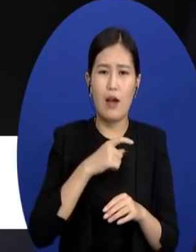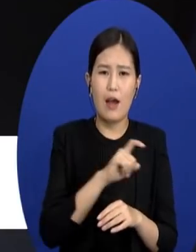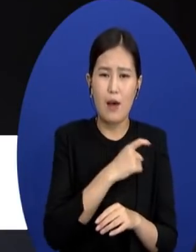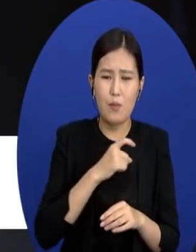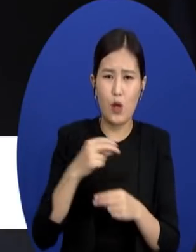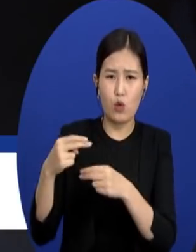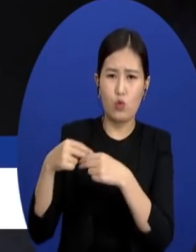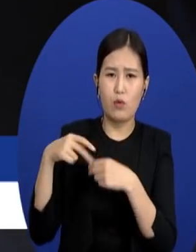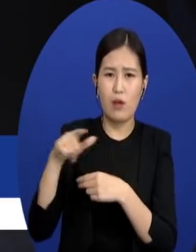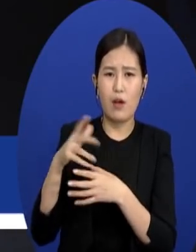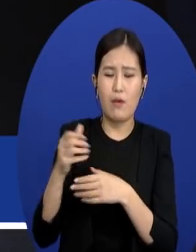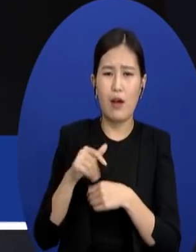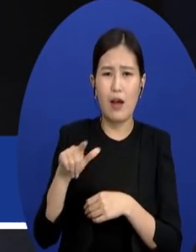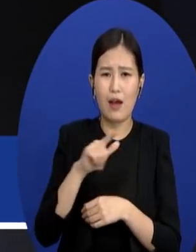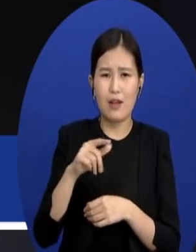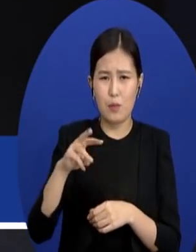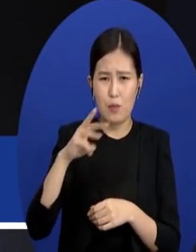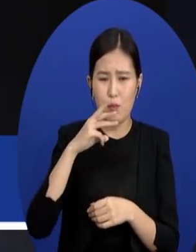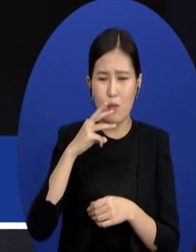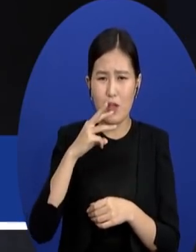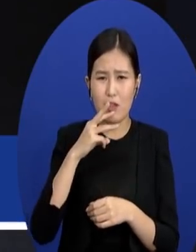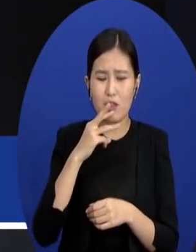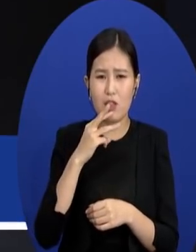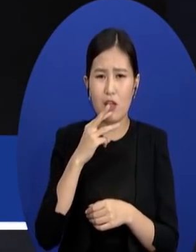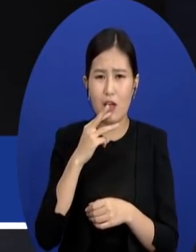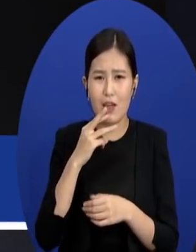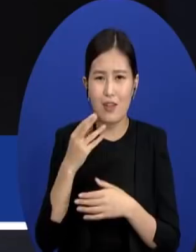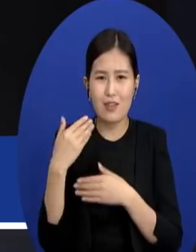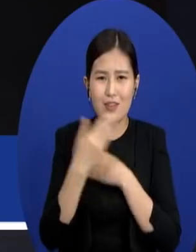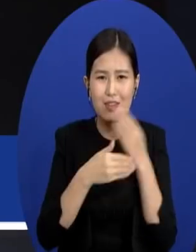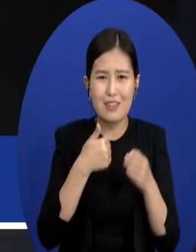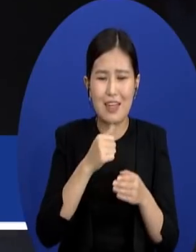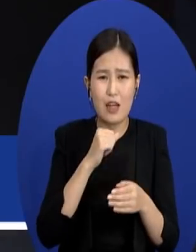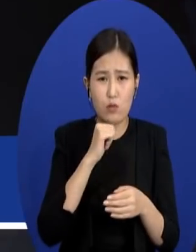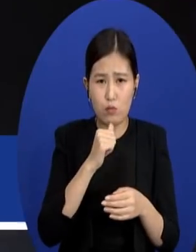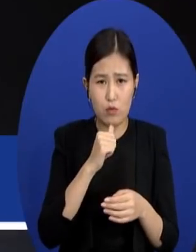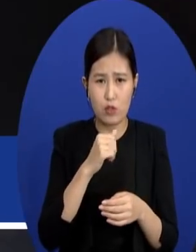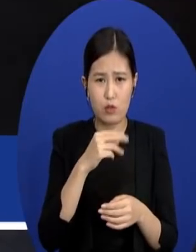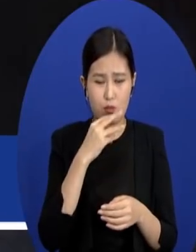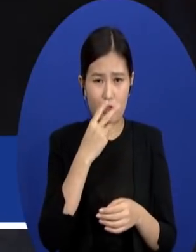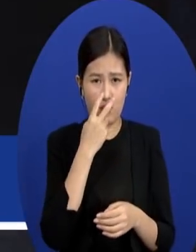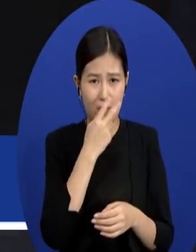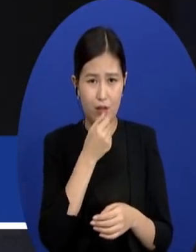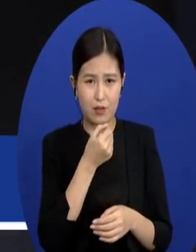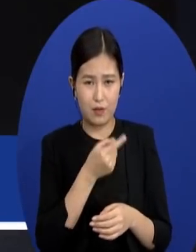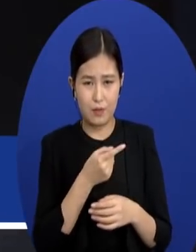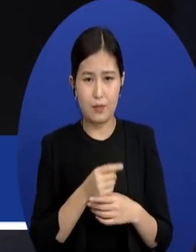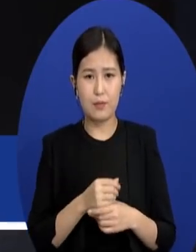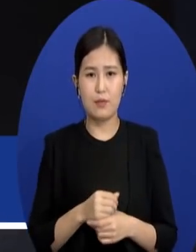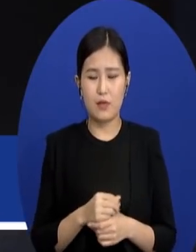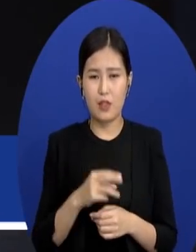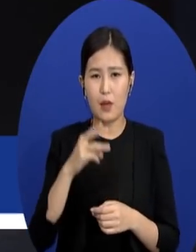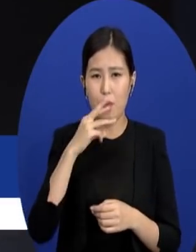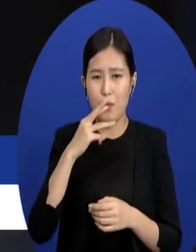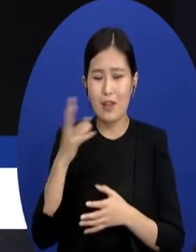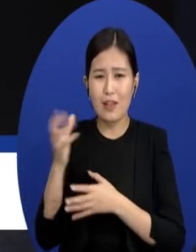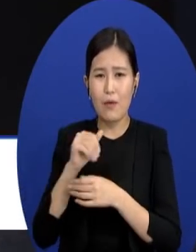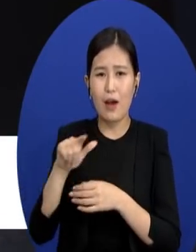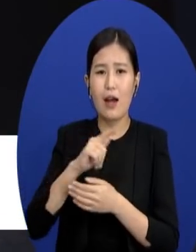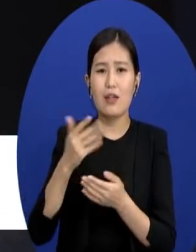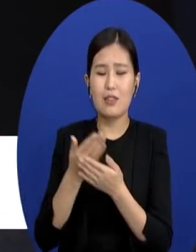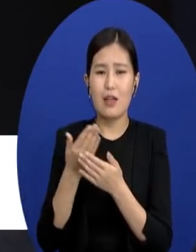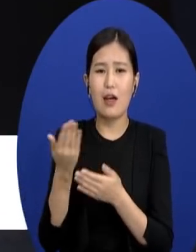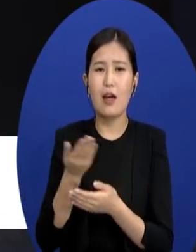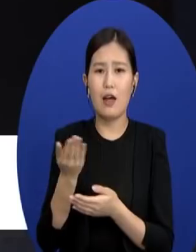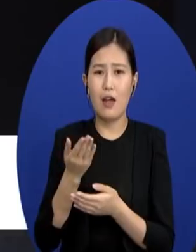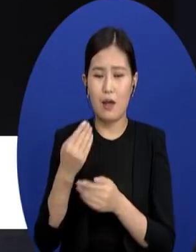хаанаас авах зэрэг мэдээллийг бол маш бага авч байгааг бид явсанжаар явахтай харж ин л да. Их мэдээллийг бол хажуу хашааны хүмүүс,